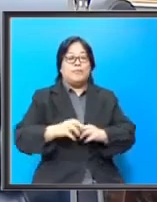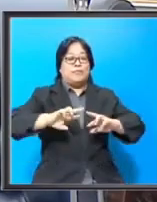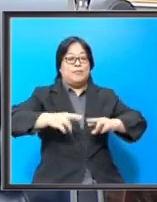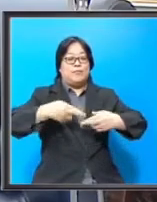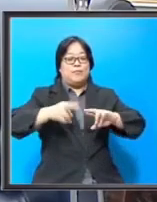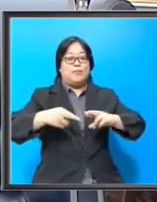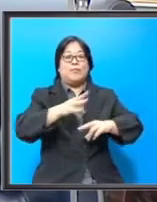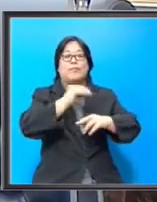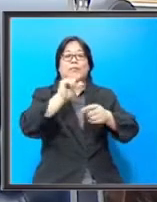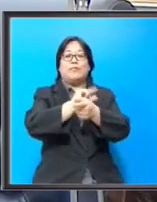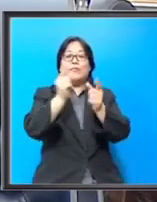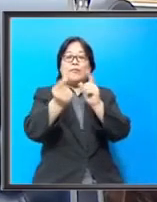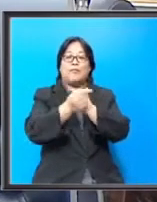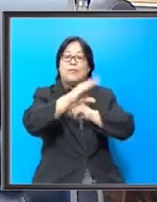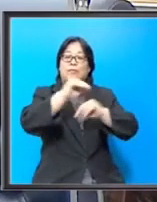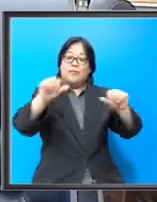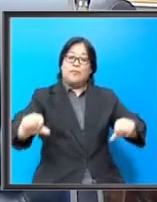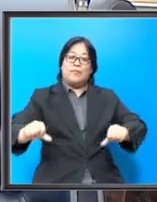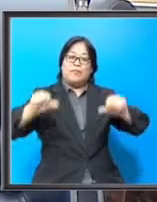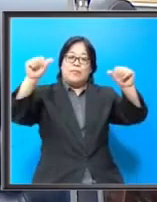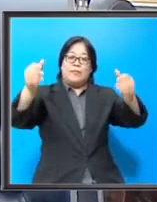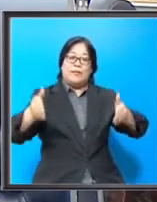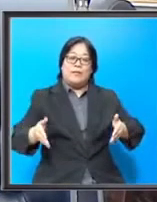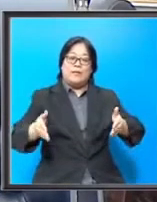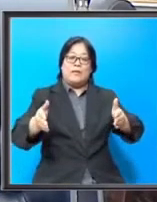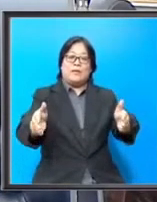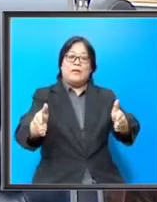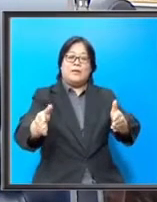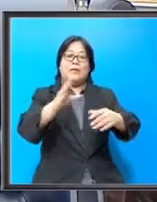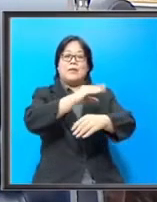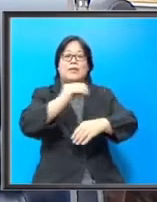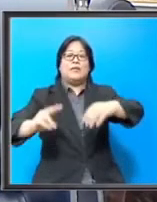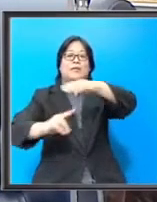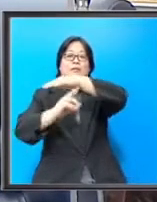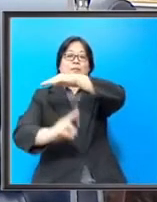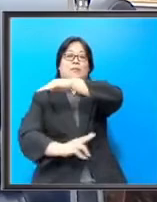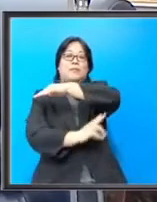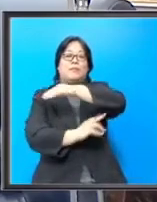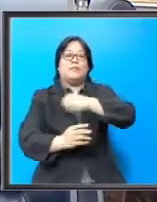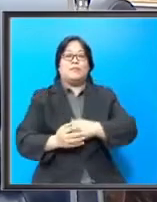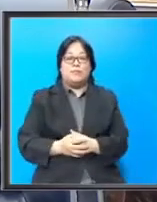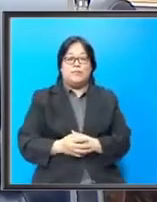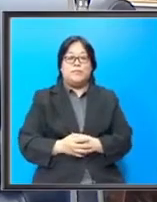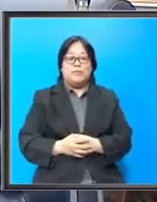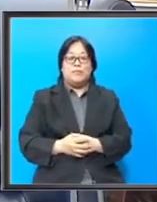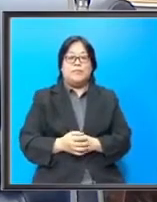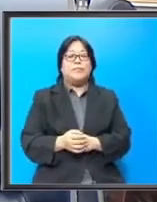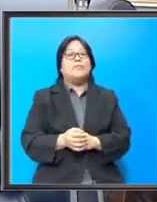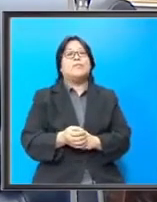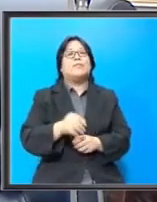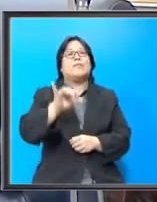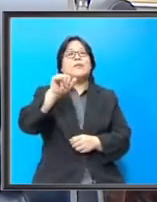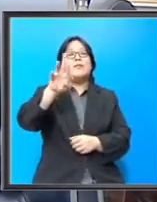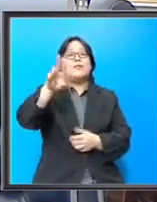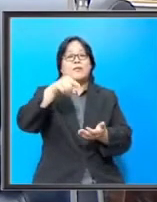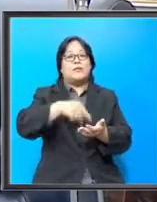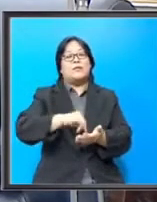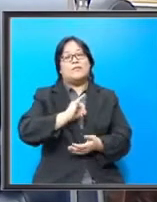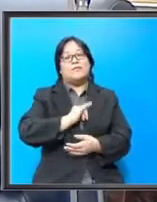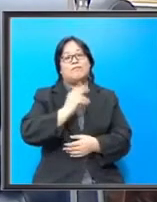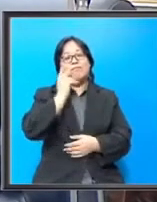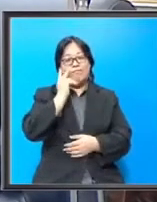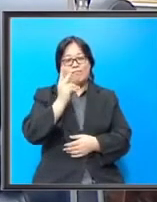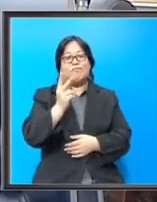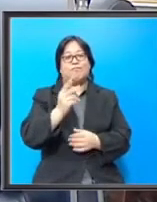memperbaiki mengganti dan Hai jalan dan aja mbak ntar dalam isu ini saya